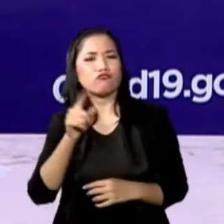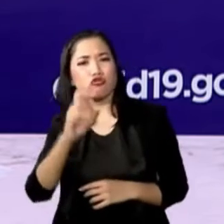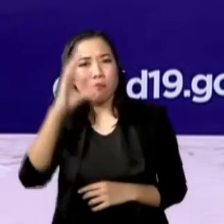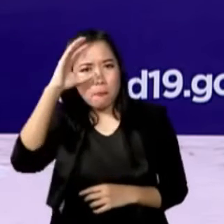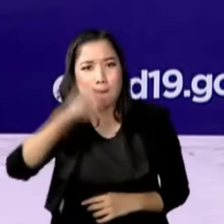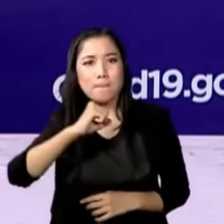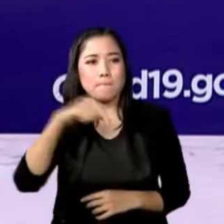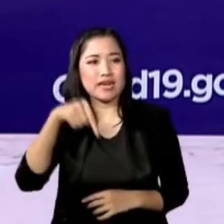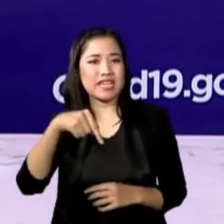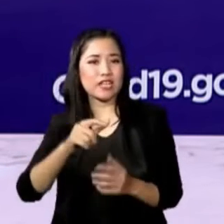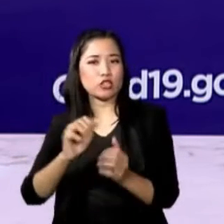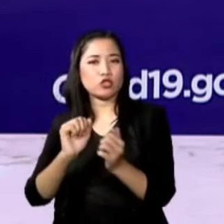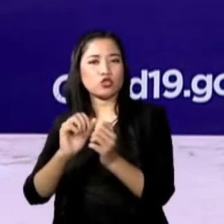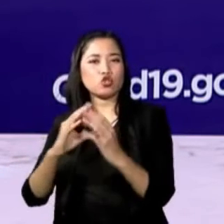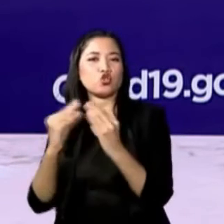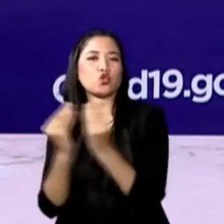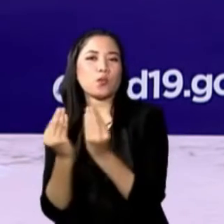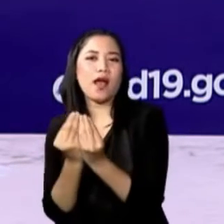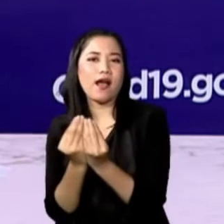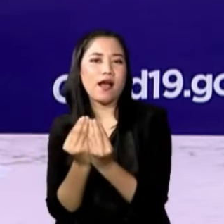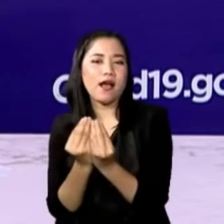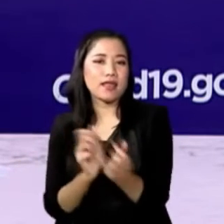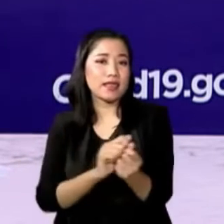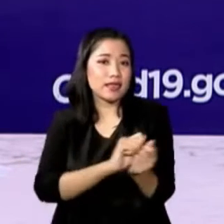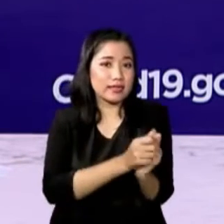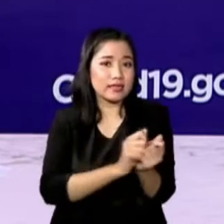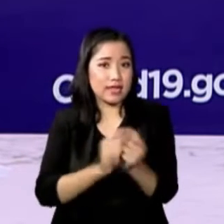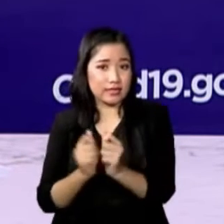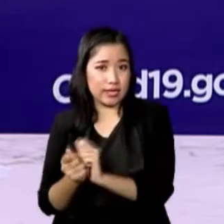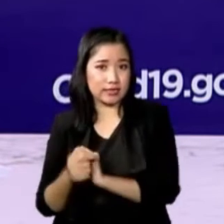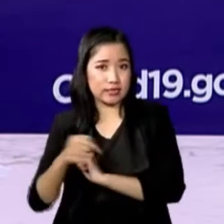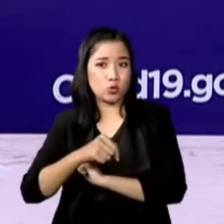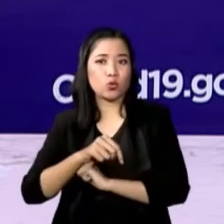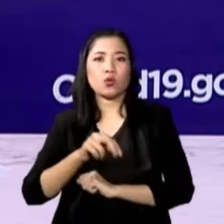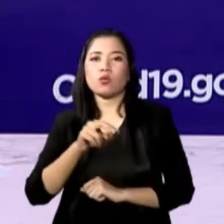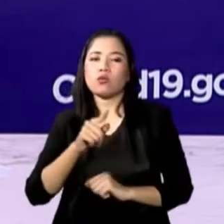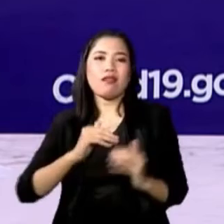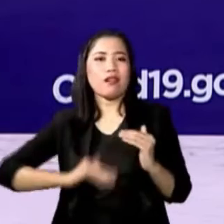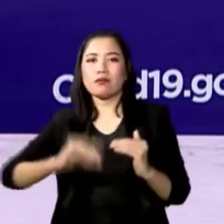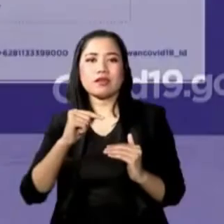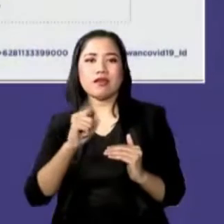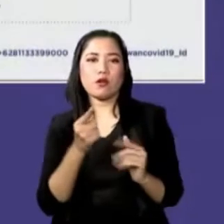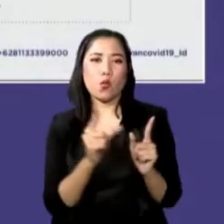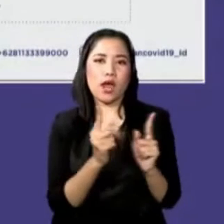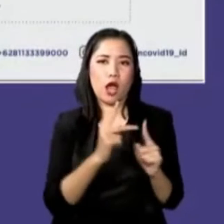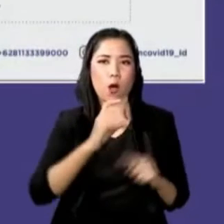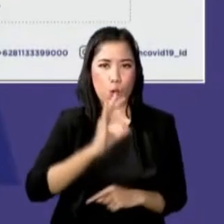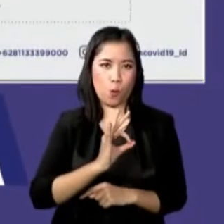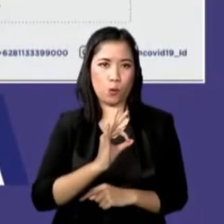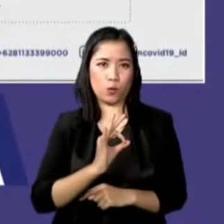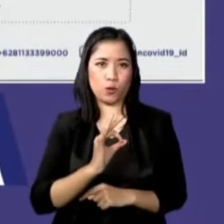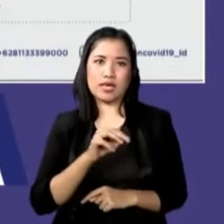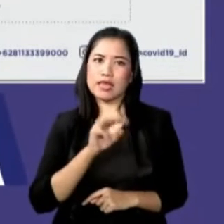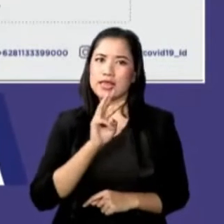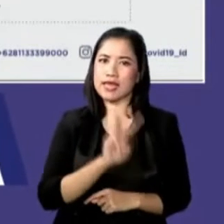dipahami angka testing yang bahkan sudah melebihi standar WHO yaitu 267.000 orang per minggu